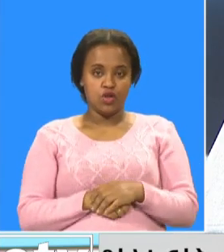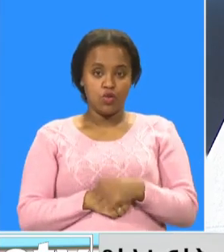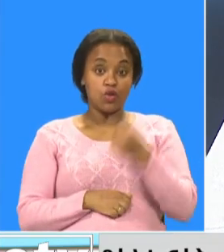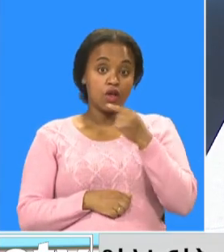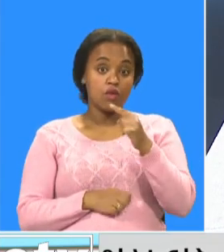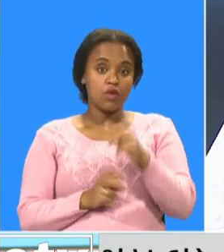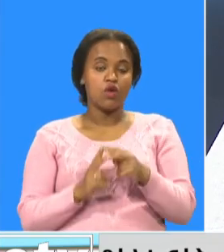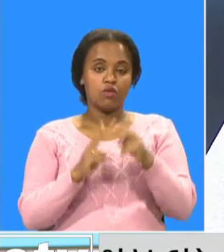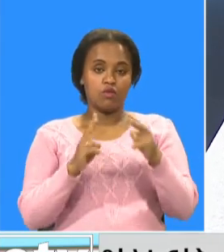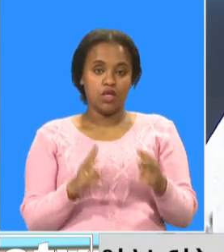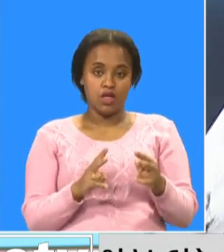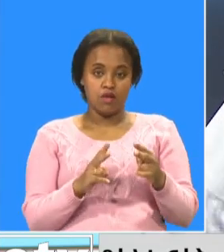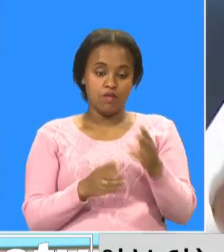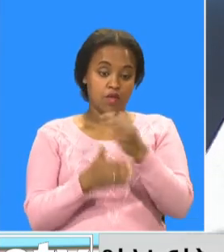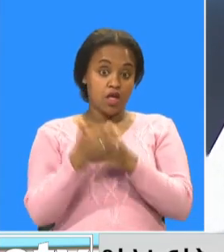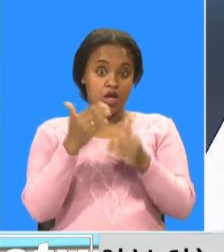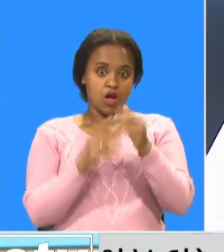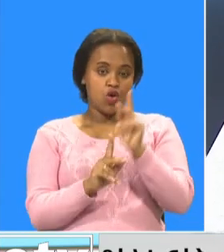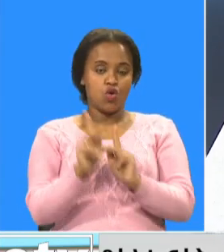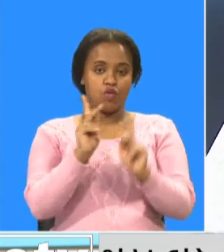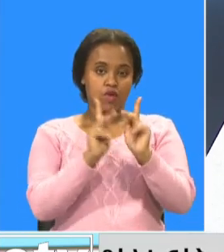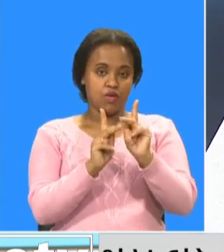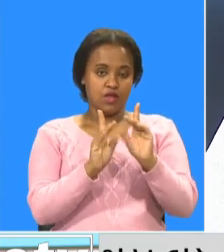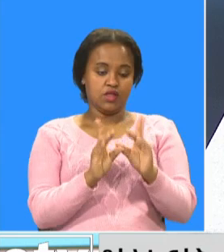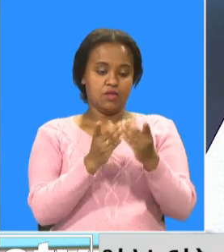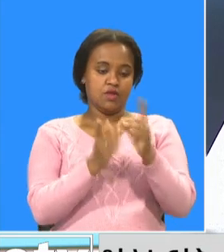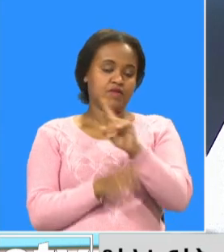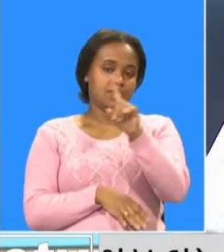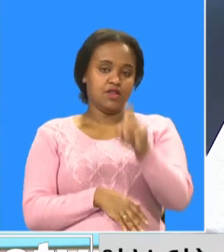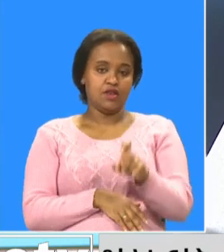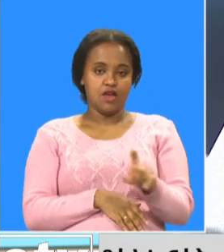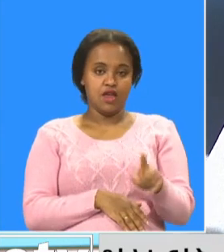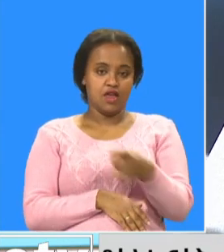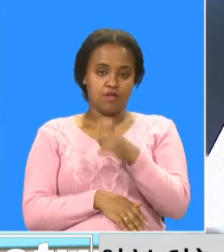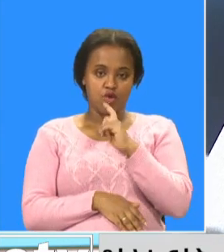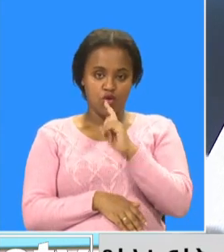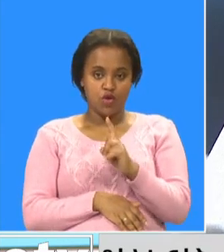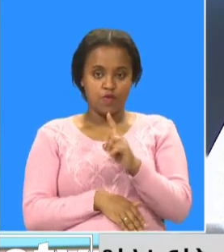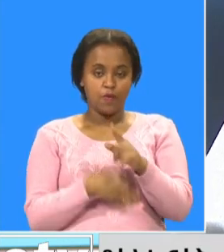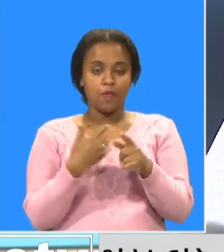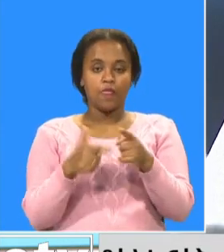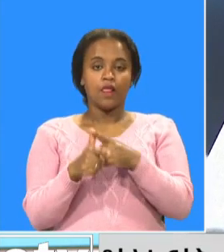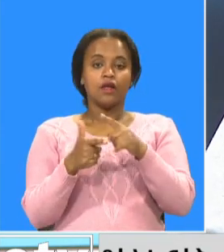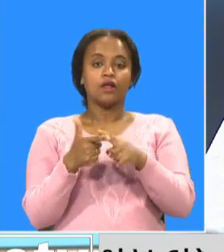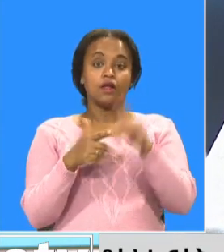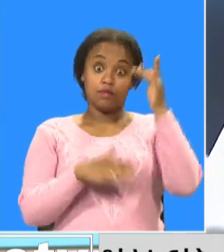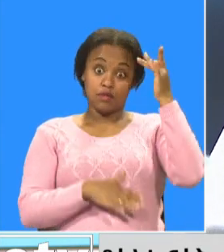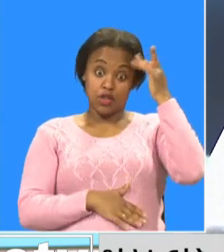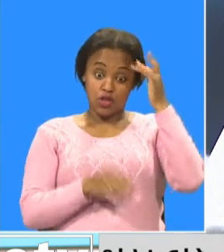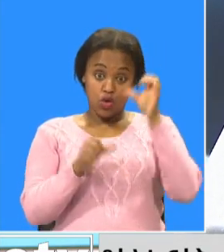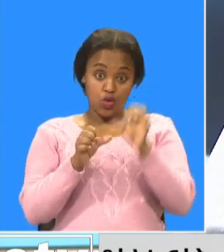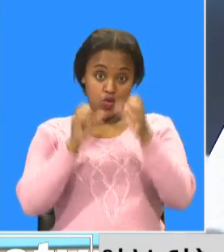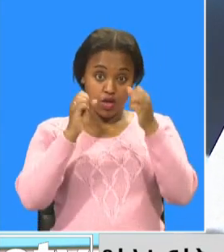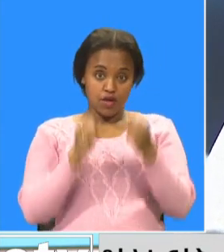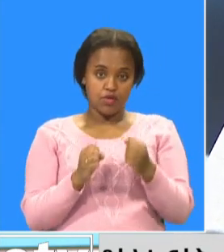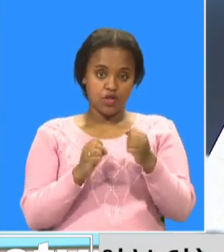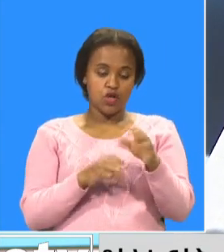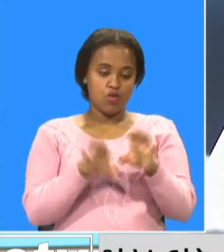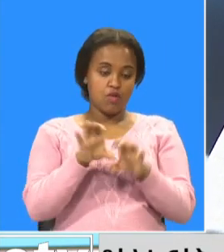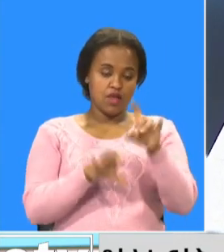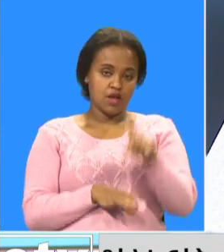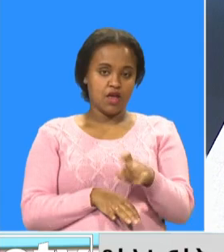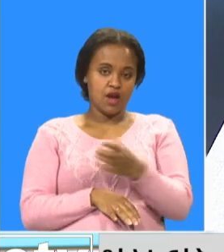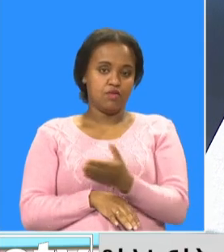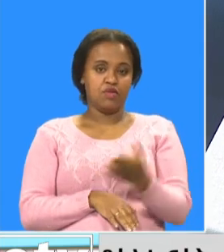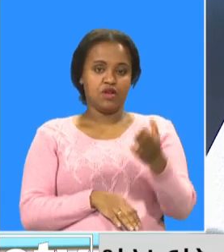የሚለውም በጣም ለሁሉም ህብረተሰብ ክፍል ጥያቄ የሚሆን ነው። እንግዲህ በሽታው ሊቆይ የሚችለው ማድረግ